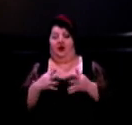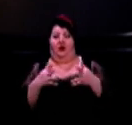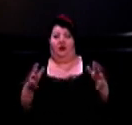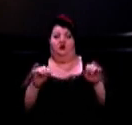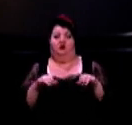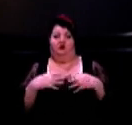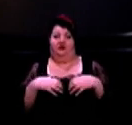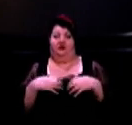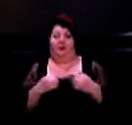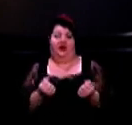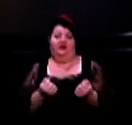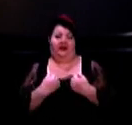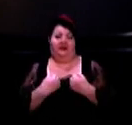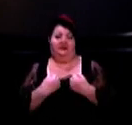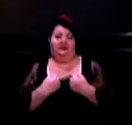себе захистити.